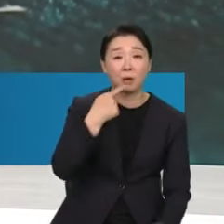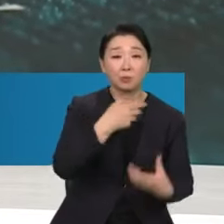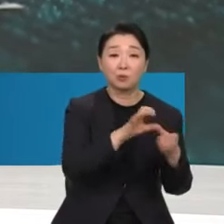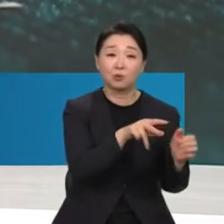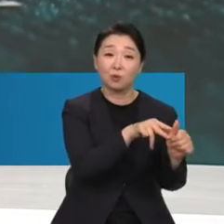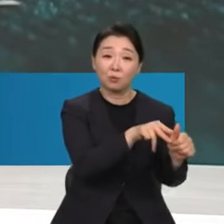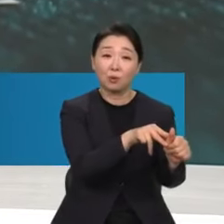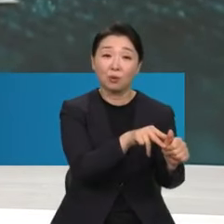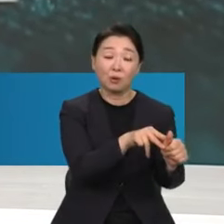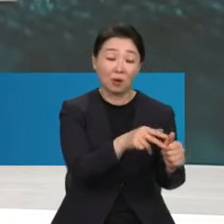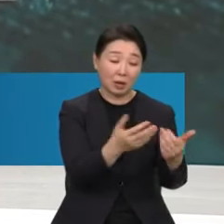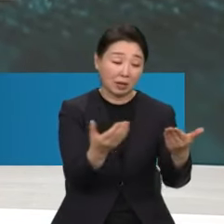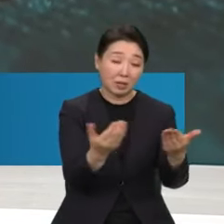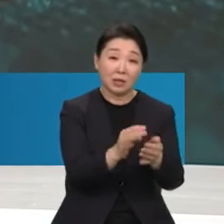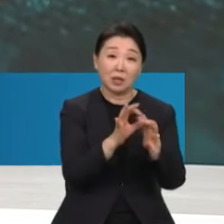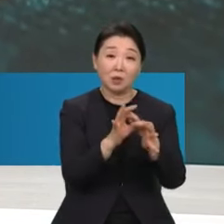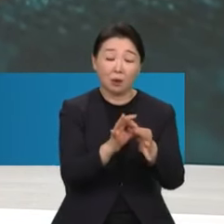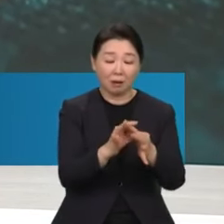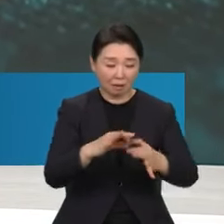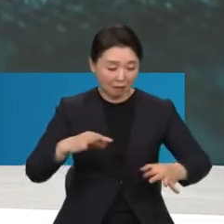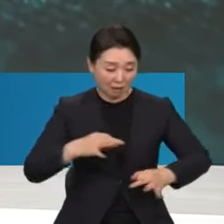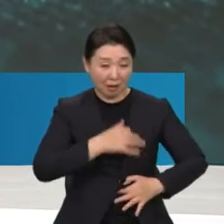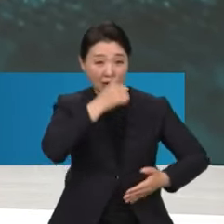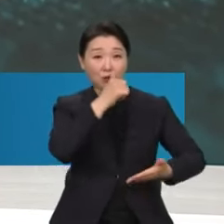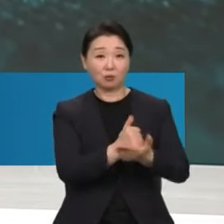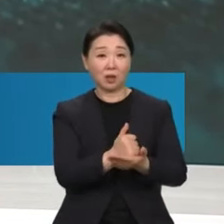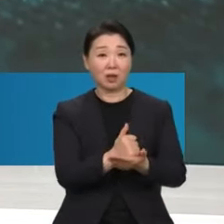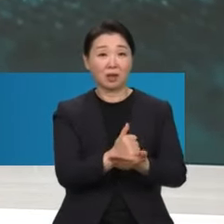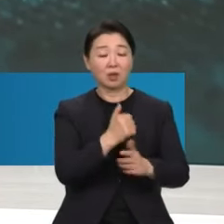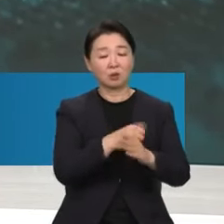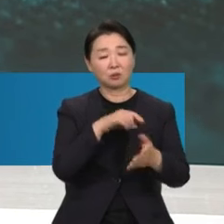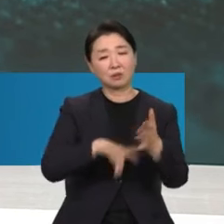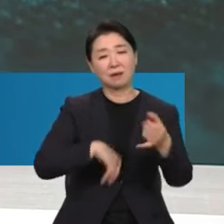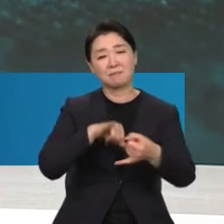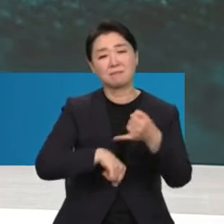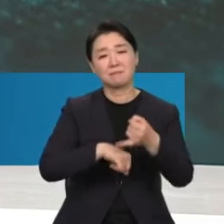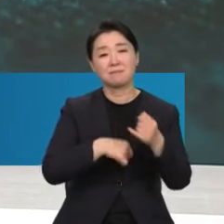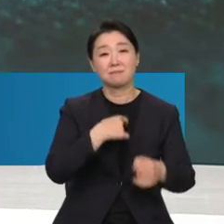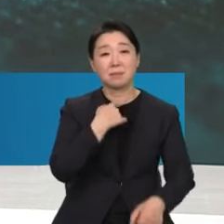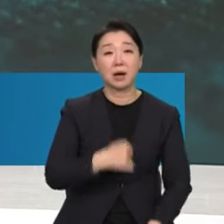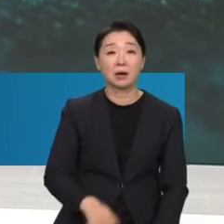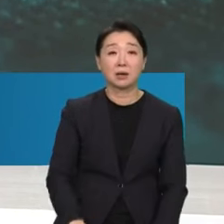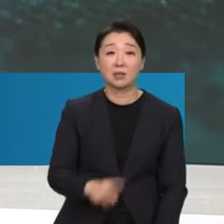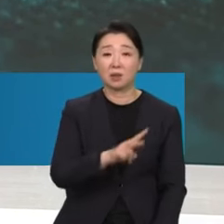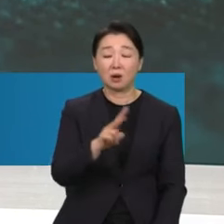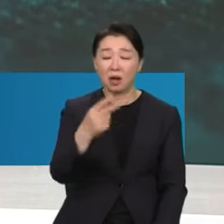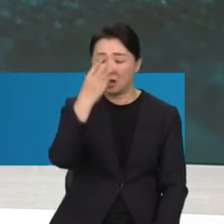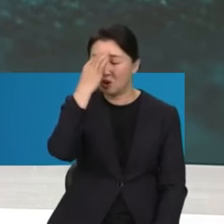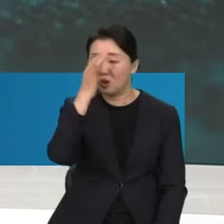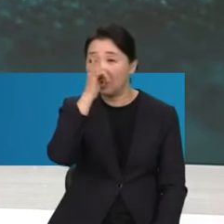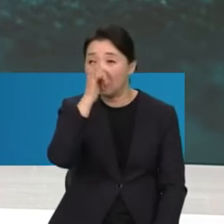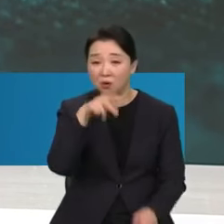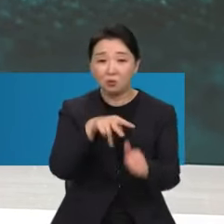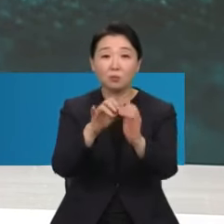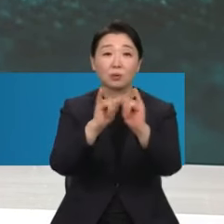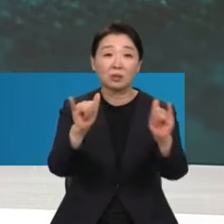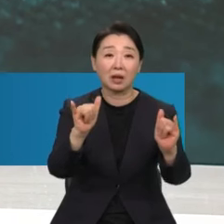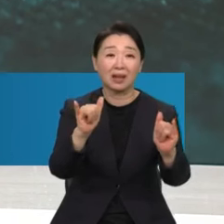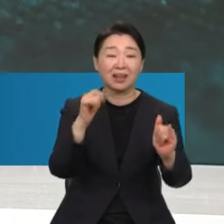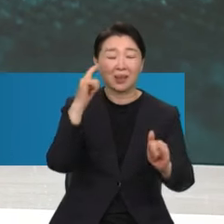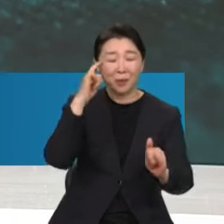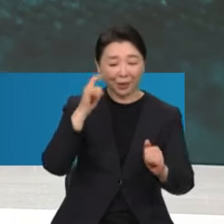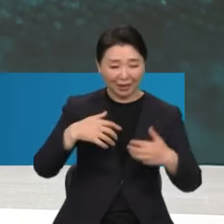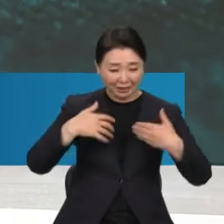더불어민주당 후보는 업무상 배임죄를 저지르고 세금을 체납하기도 했습니다. 여야 모두 전과가 있는 후보자를 약세